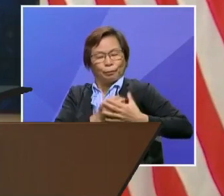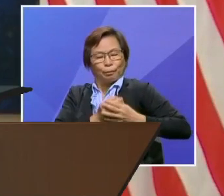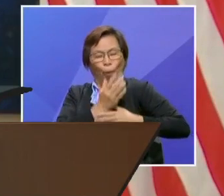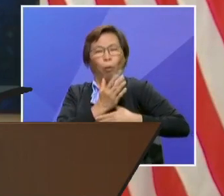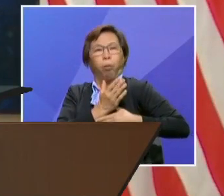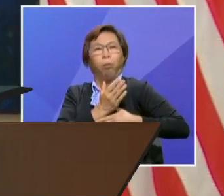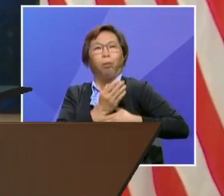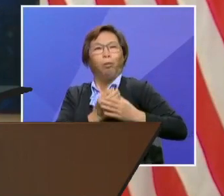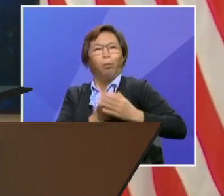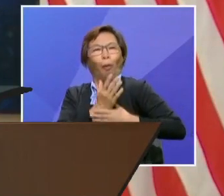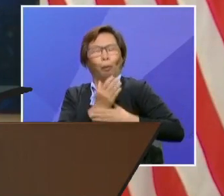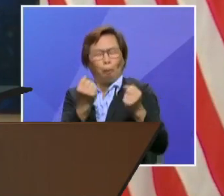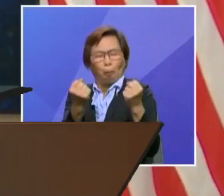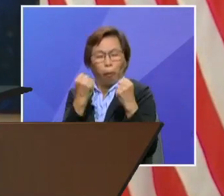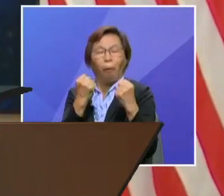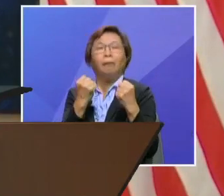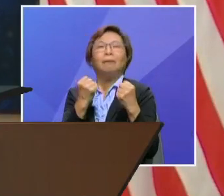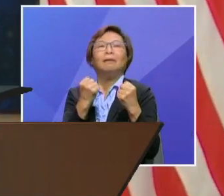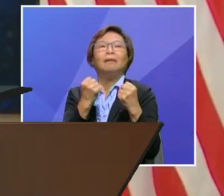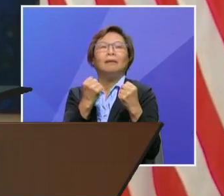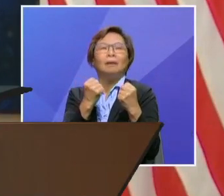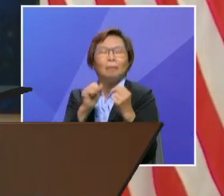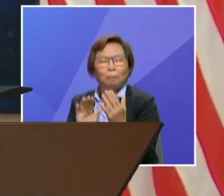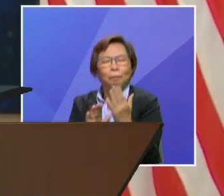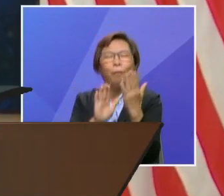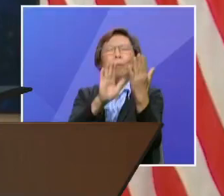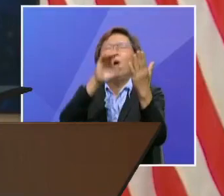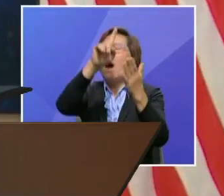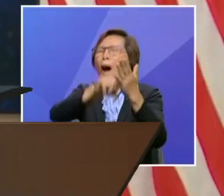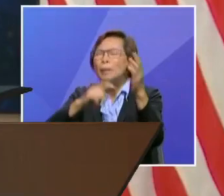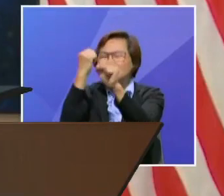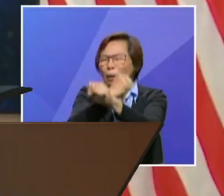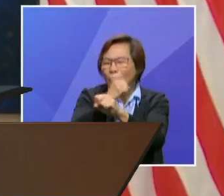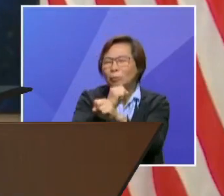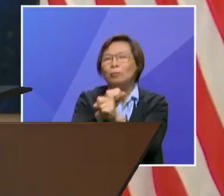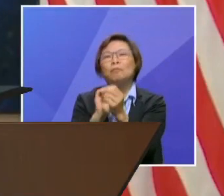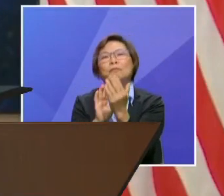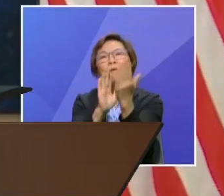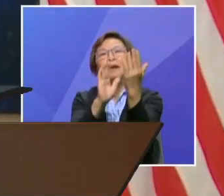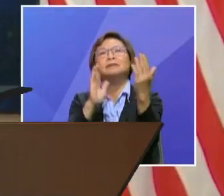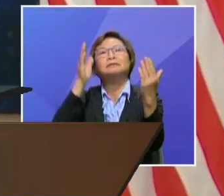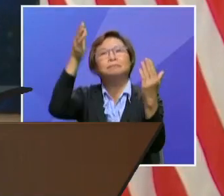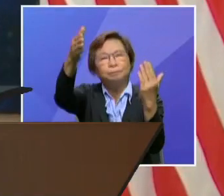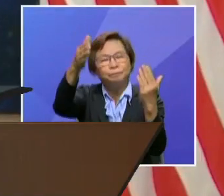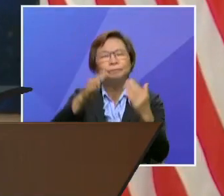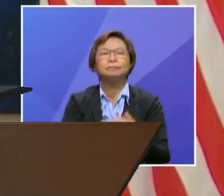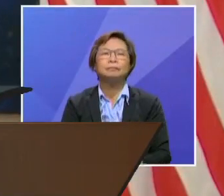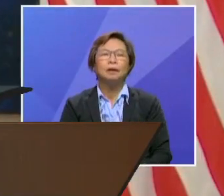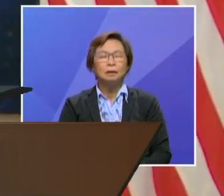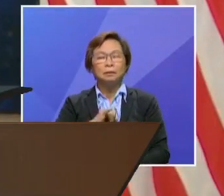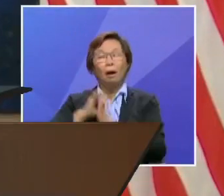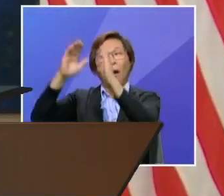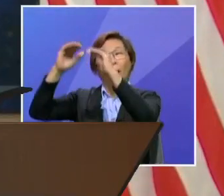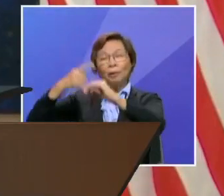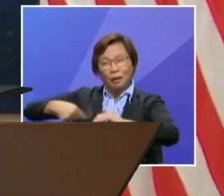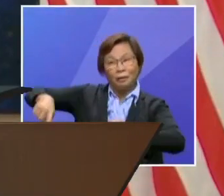yang mencetuskan solidariti dalam menepani apa jua cabaran yang mendatang. Saya berharap